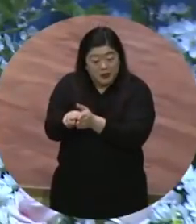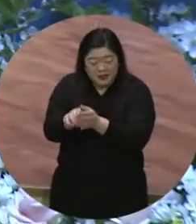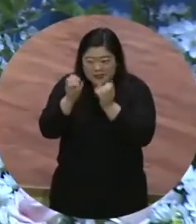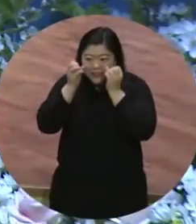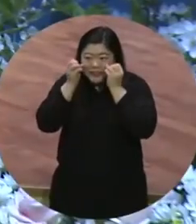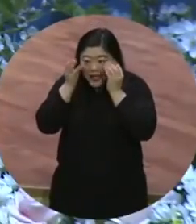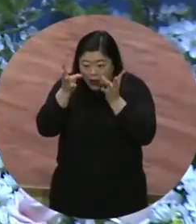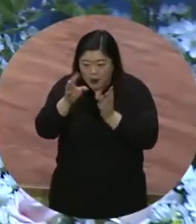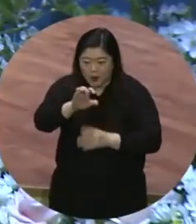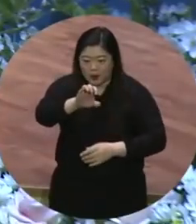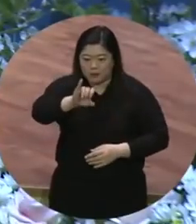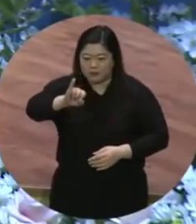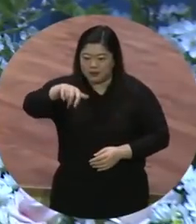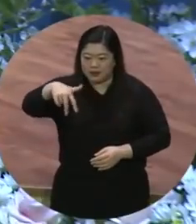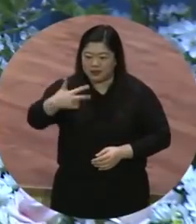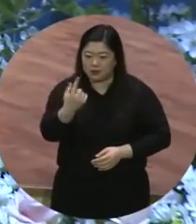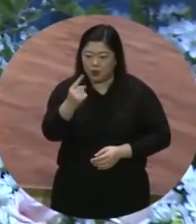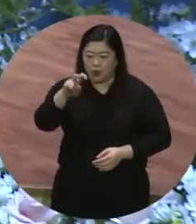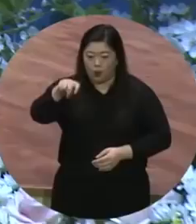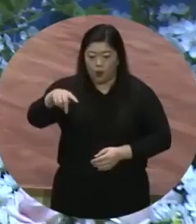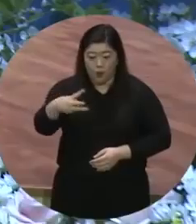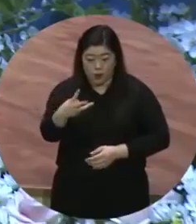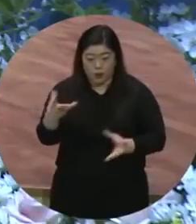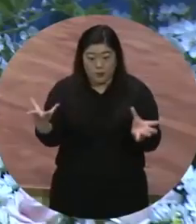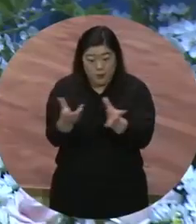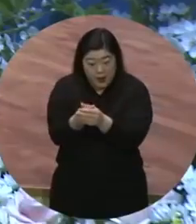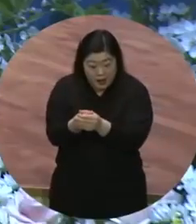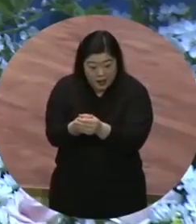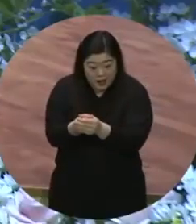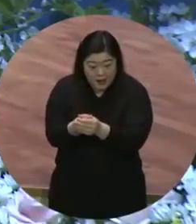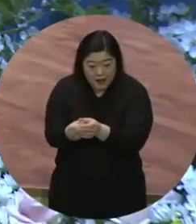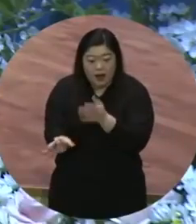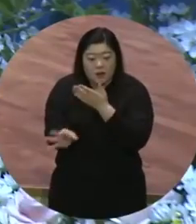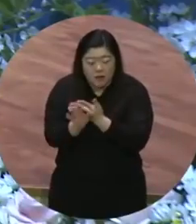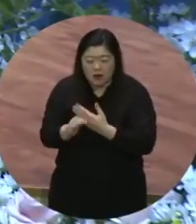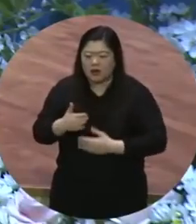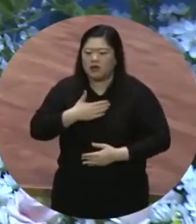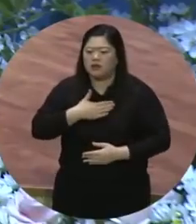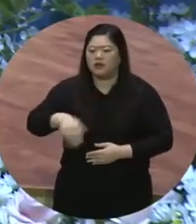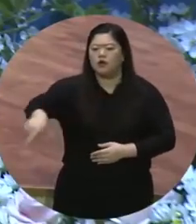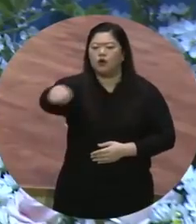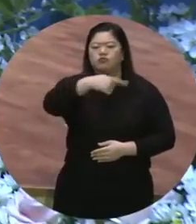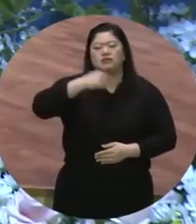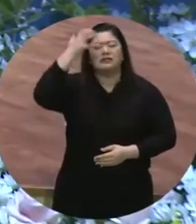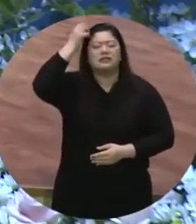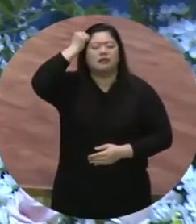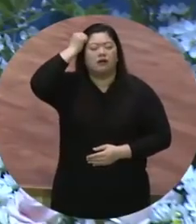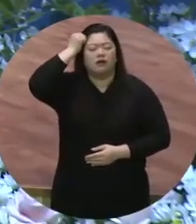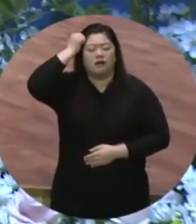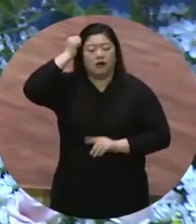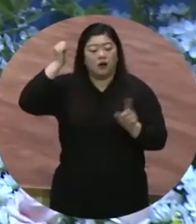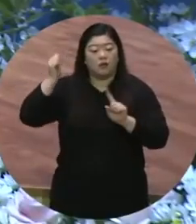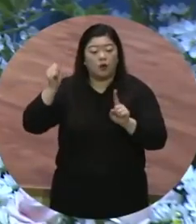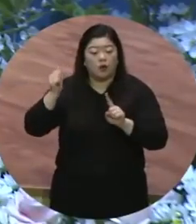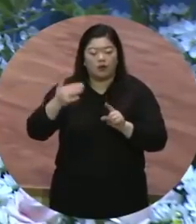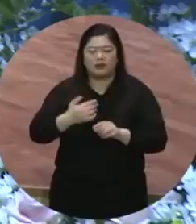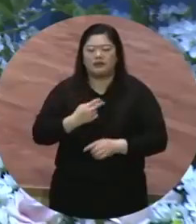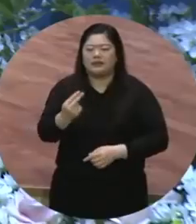존재로서 확실하게 붙잡고 누려야 할 이 부분이 부활